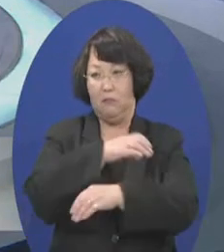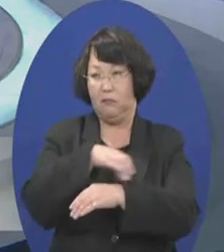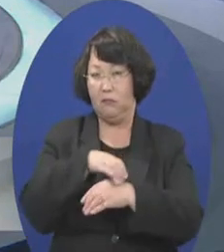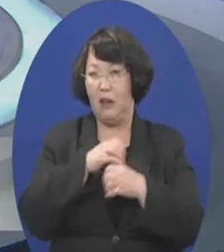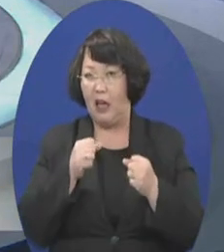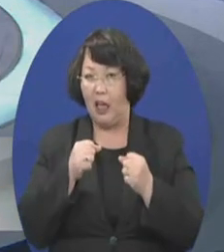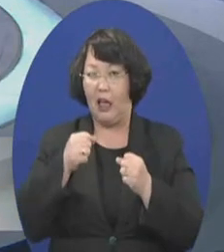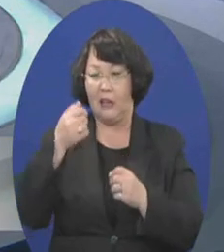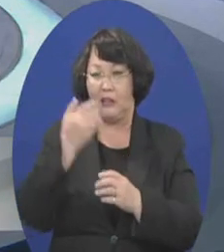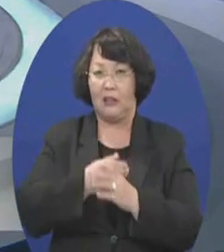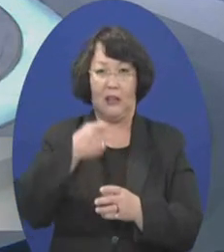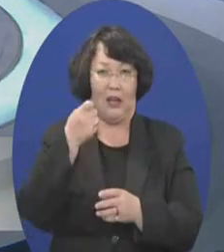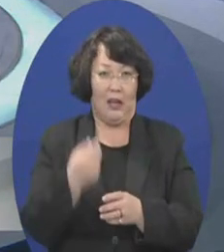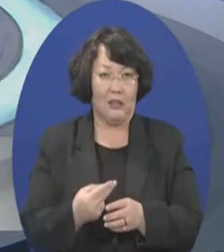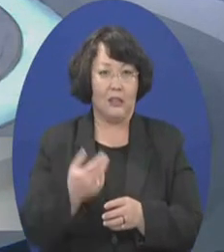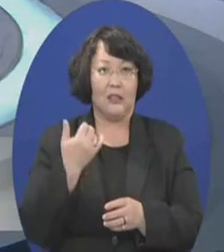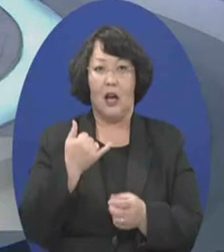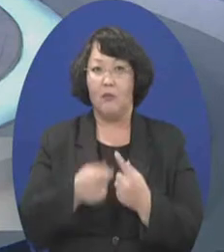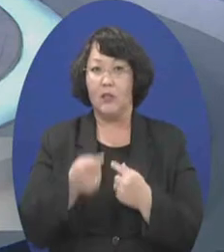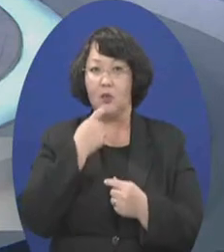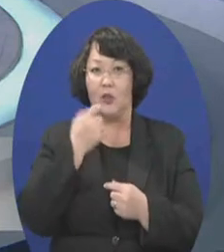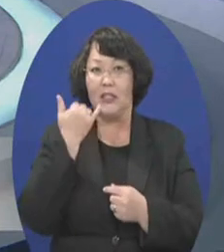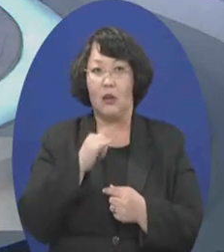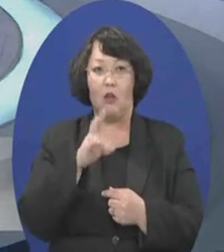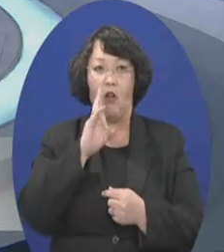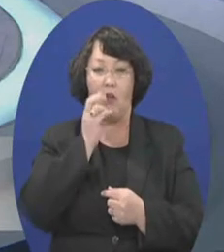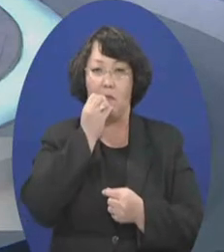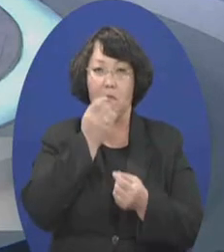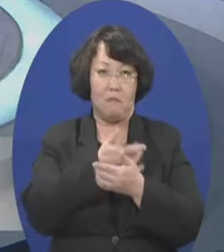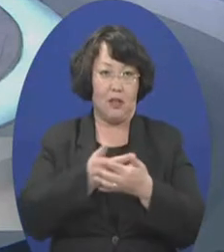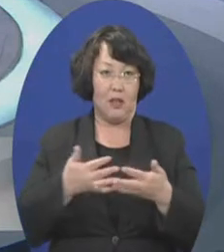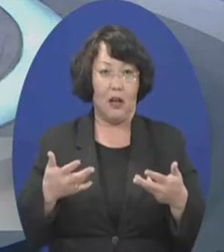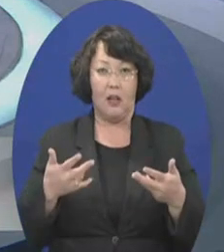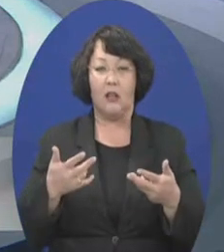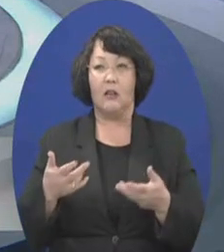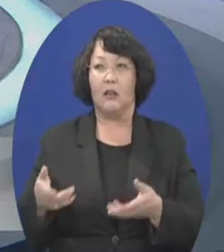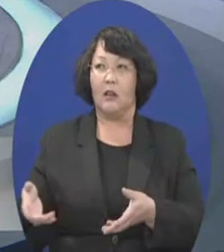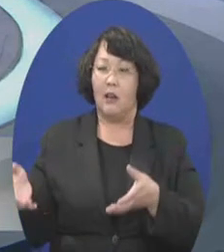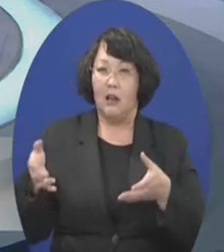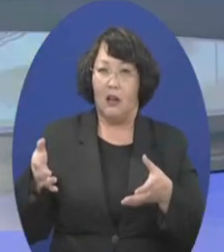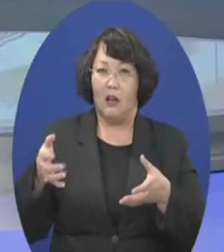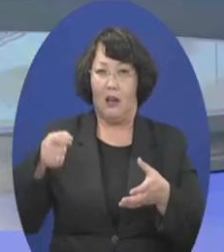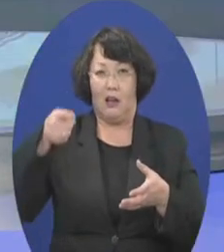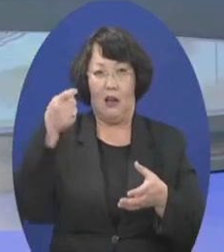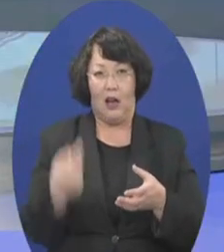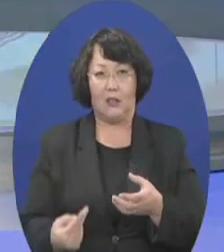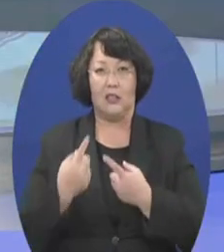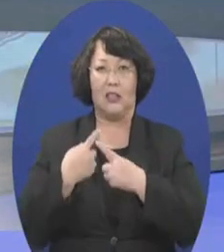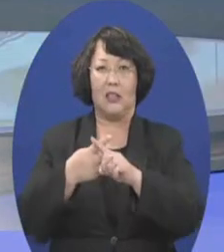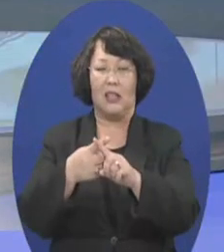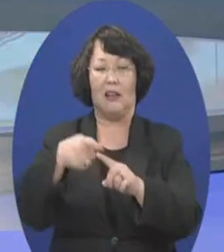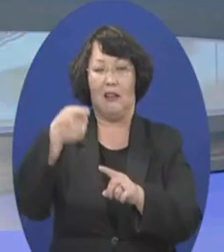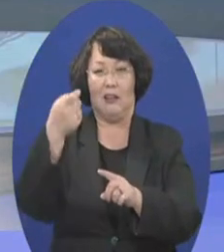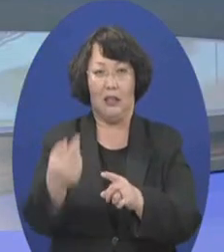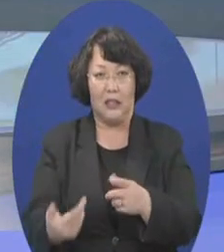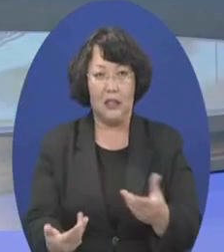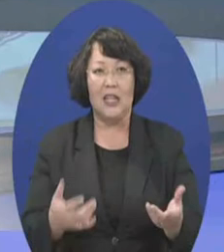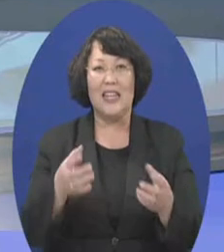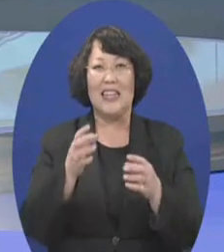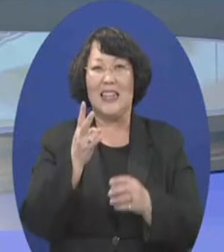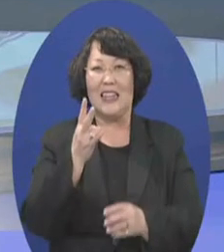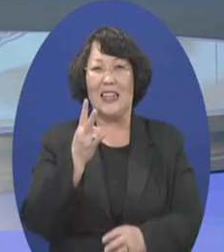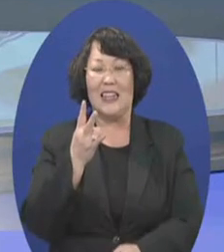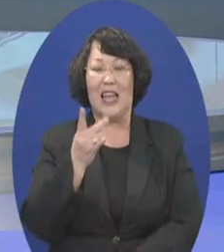Монгол улсын импортод амаргүй байдал үүсгэж зарим төрлийн хүнсний барааны нийлүүлэлтэд доголдол үүсчээ. За жишээлхэн бол сүүлийн 7 хоногт нарийн